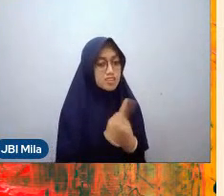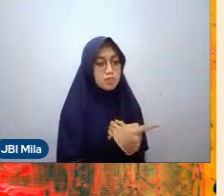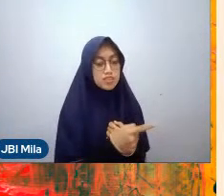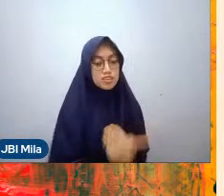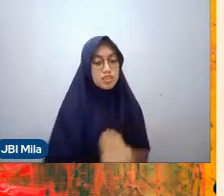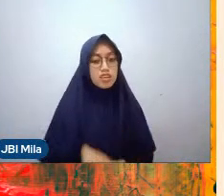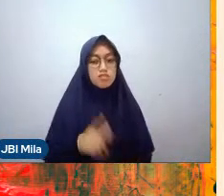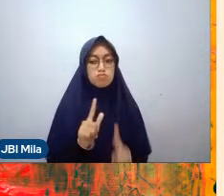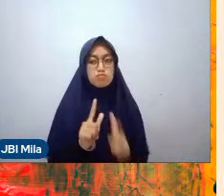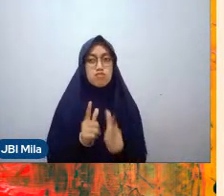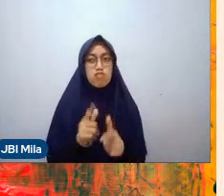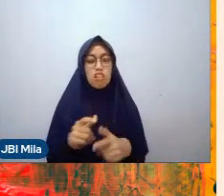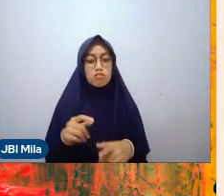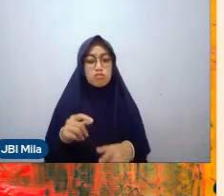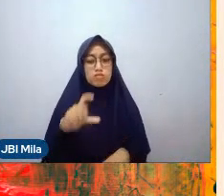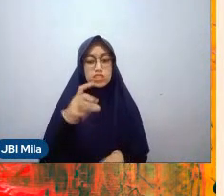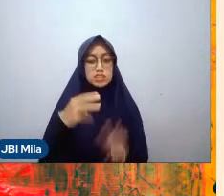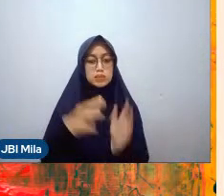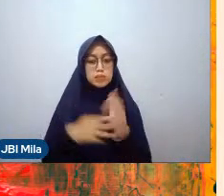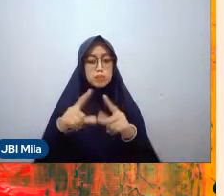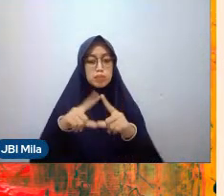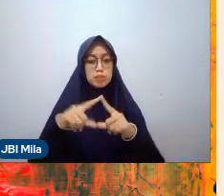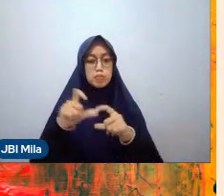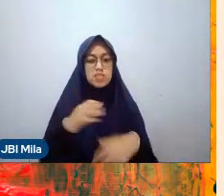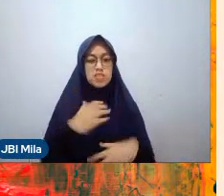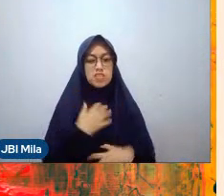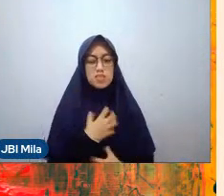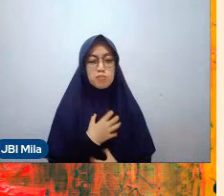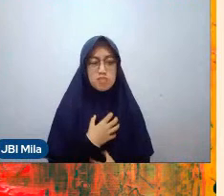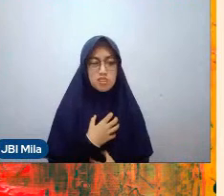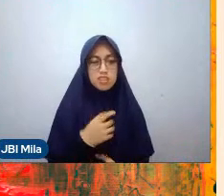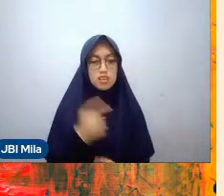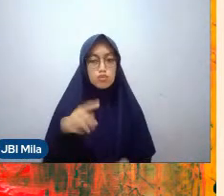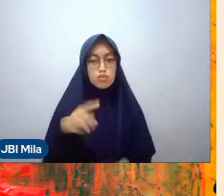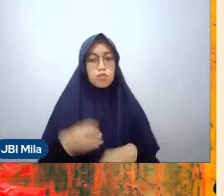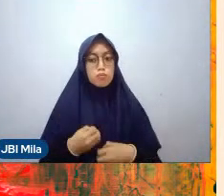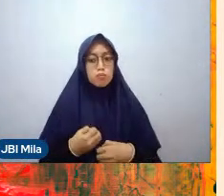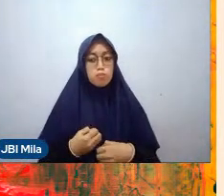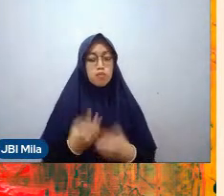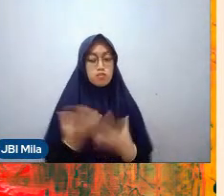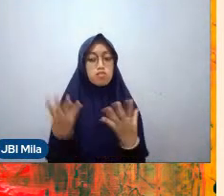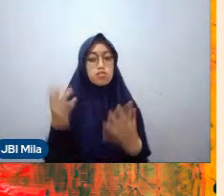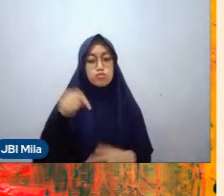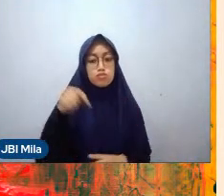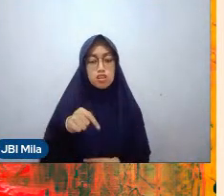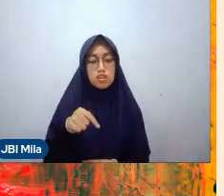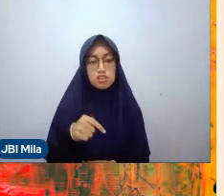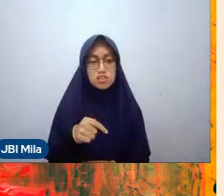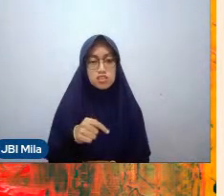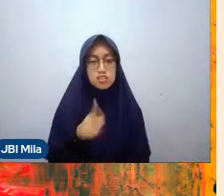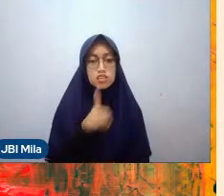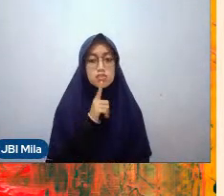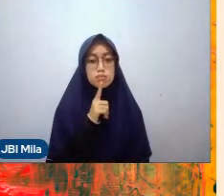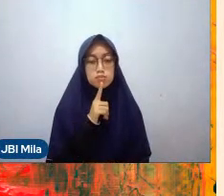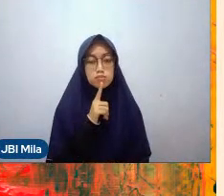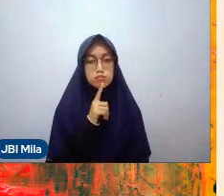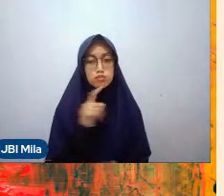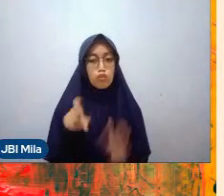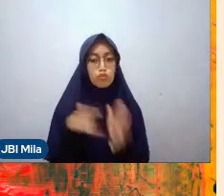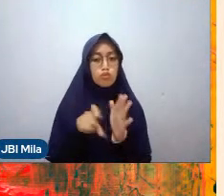cemas ini yang memang seringkali banyak muncul sekarang-sekarang. Jadi, merasa tidak tenang,